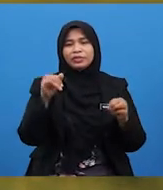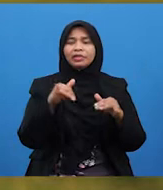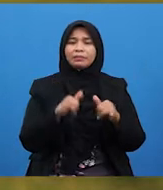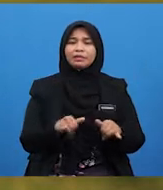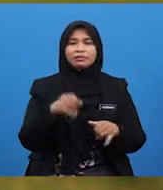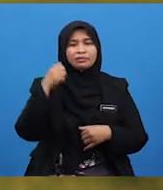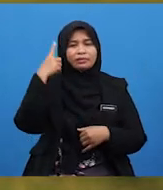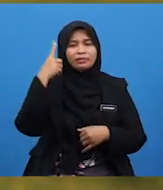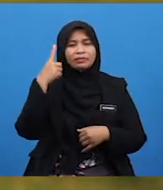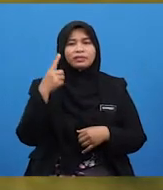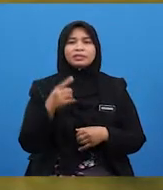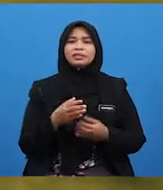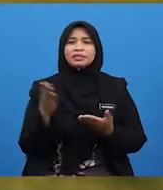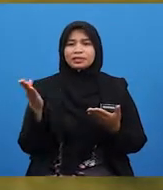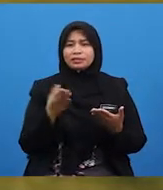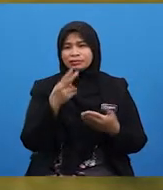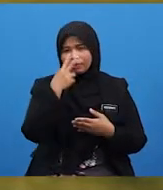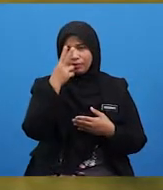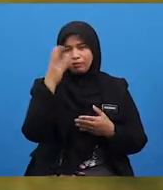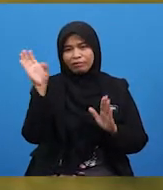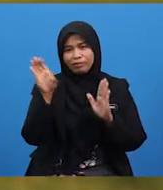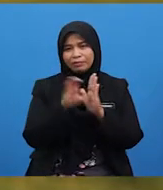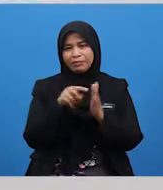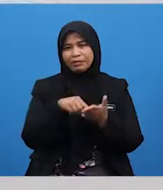masih kurang memahami, sila lihat gambar ini.